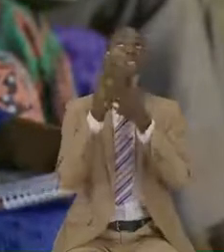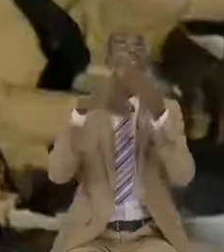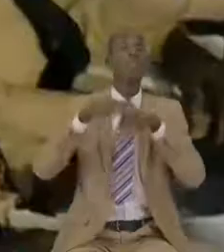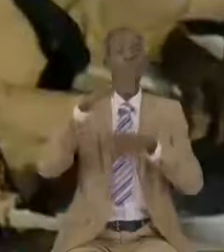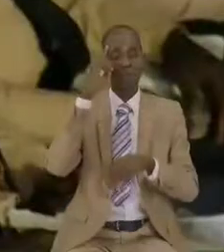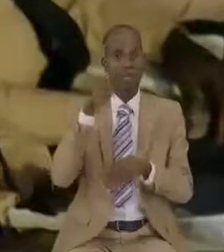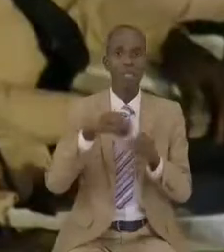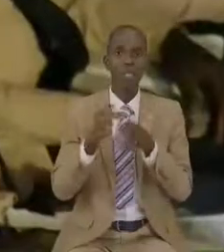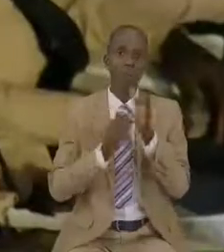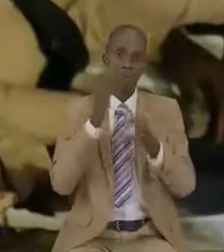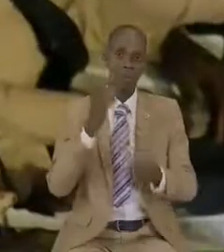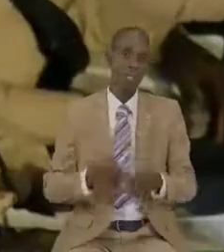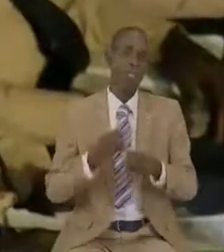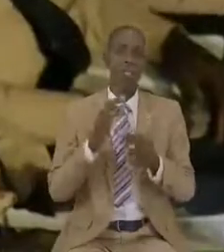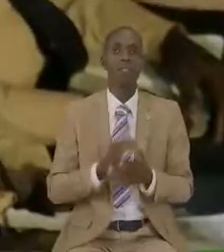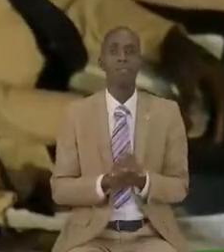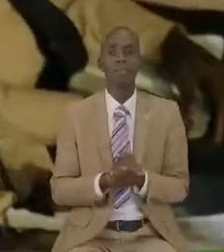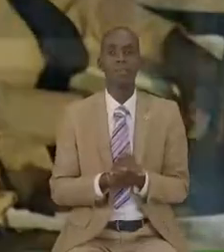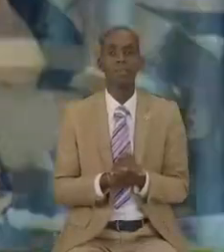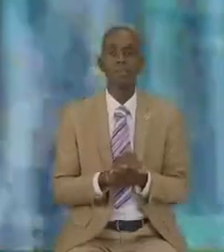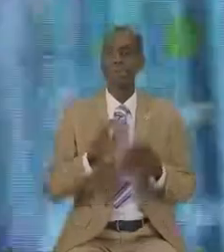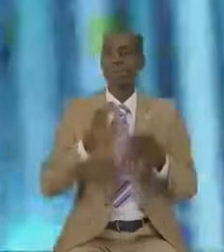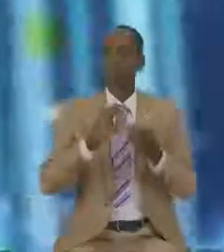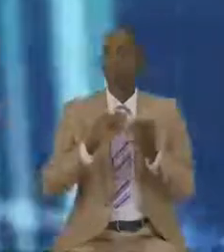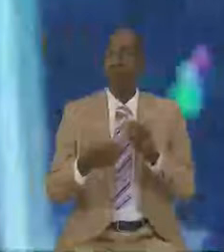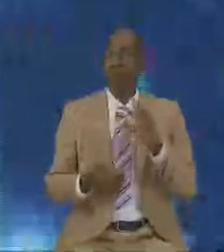Confirmé au ciel au nom de Jésus.